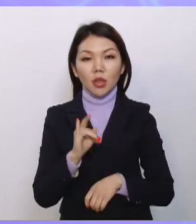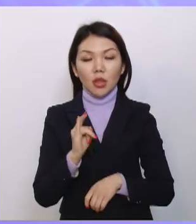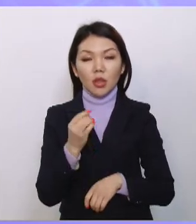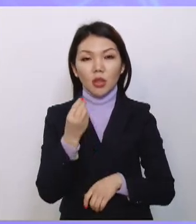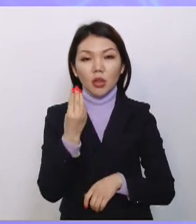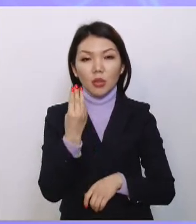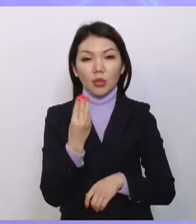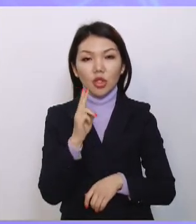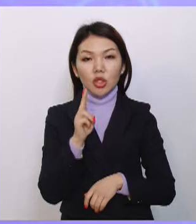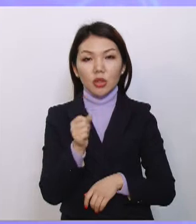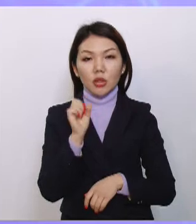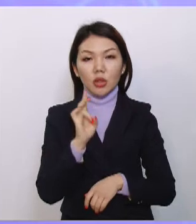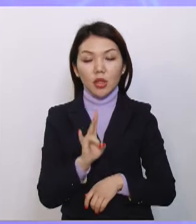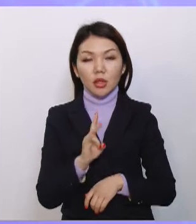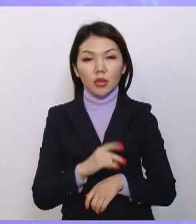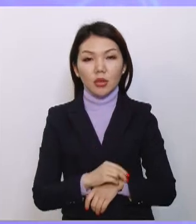ширин,